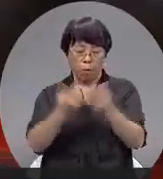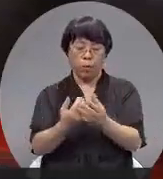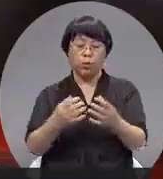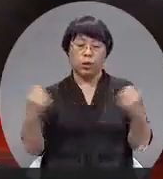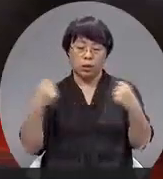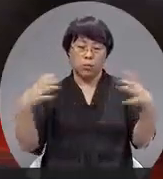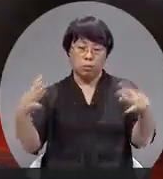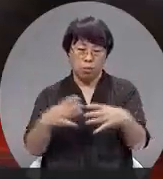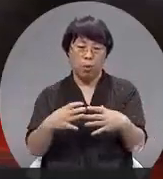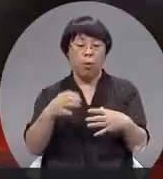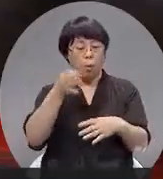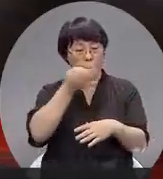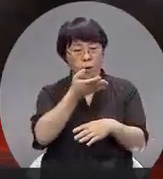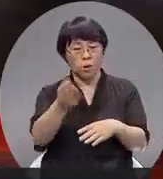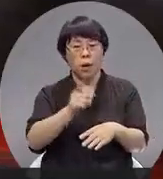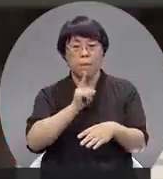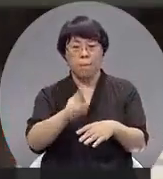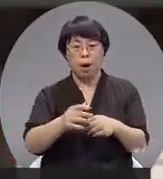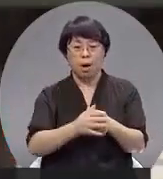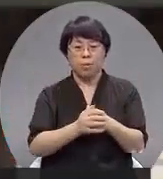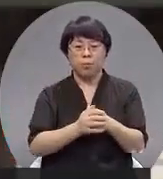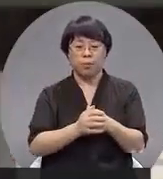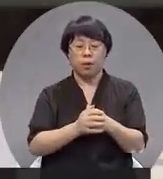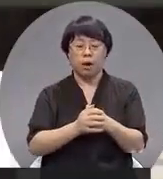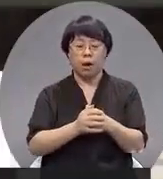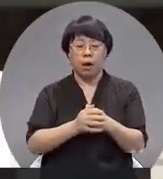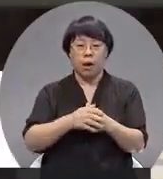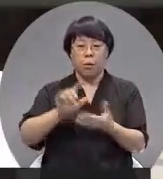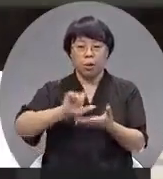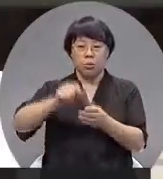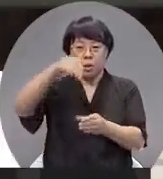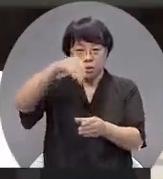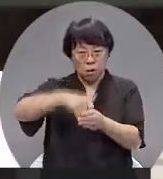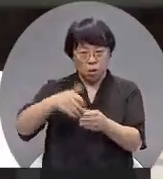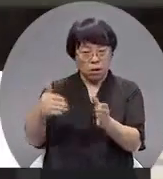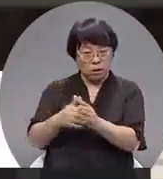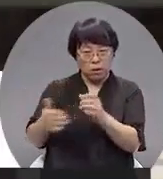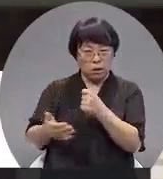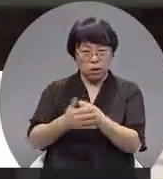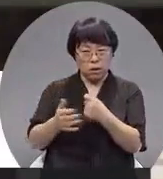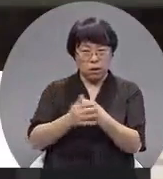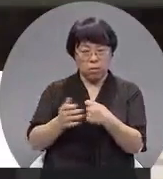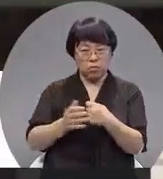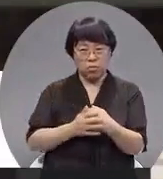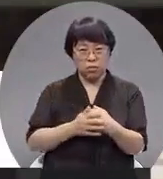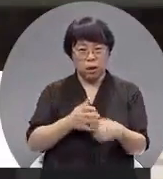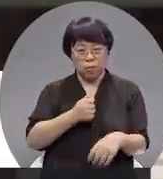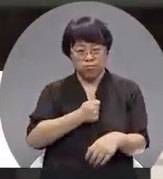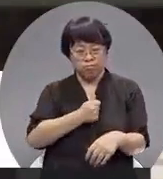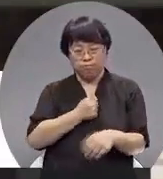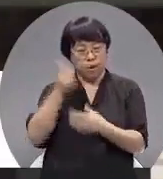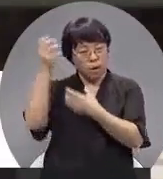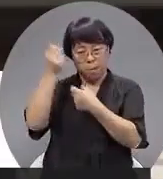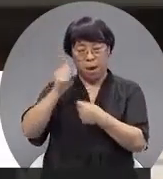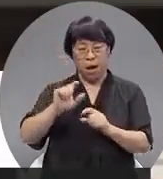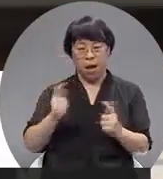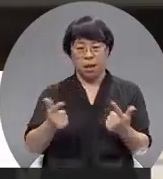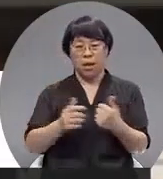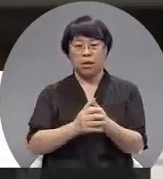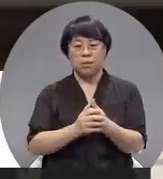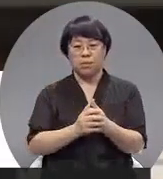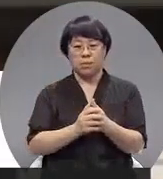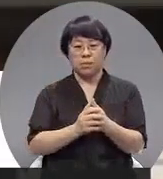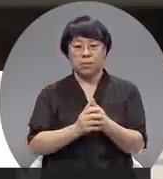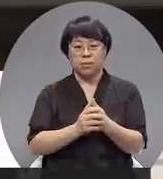말했습니다 지선이 끝난 마당에 그걸 끝까지 끌고 가지는 아니라 이렇게 생각이 되면 지금 많이